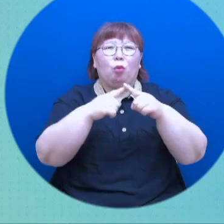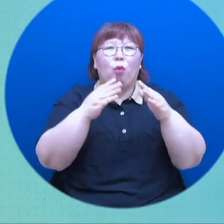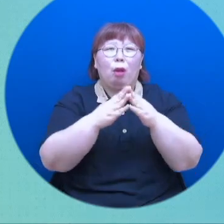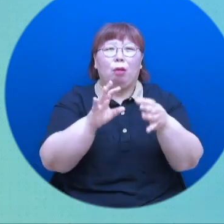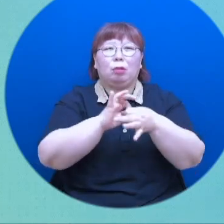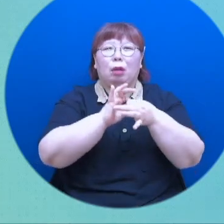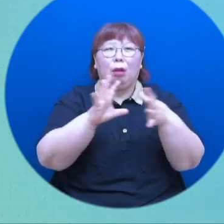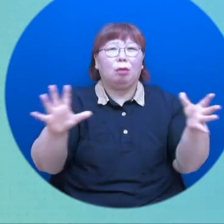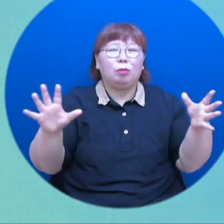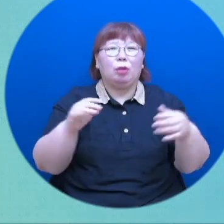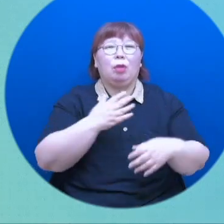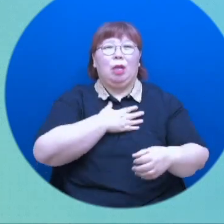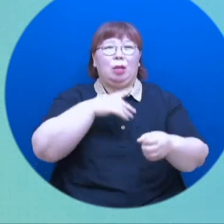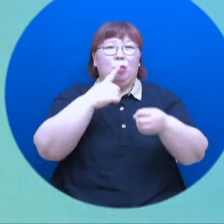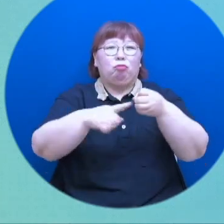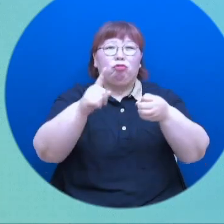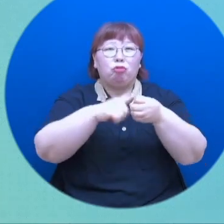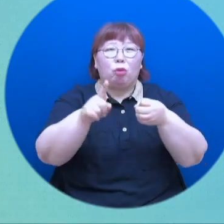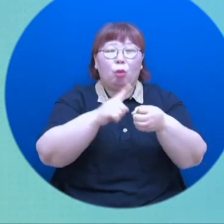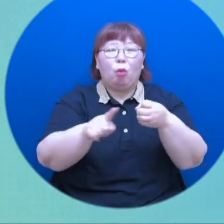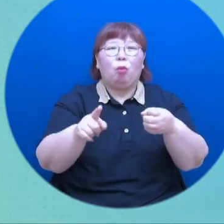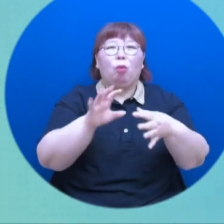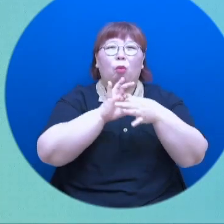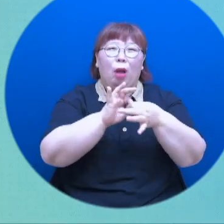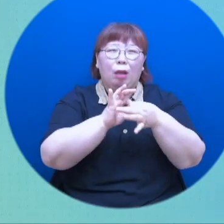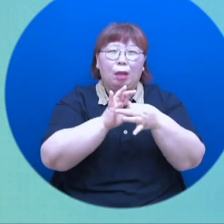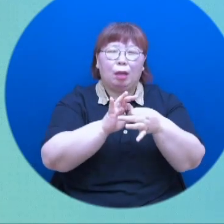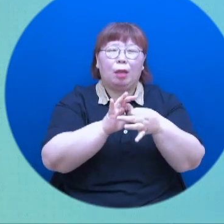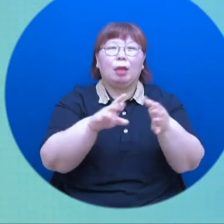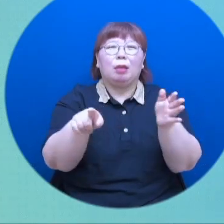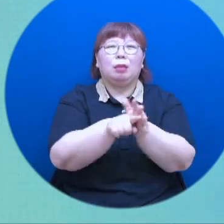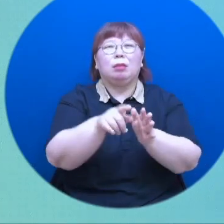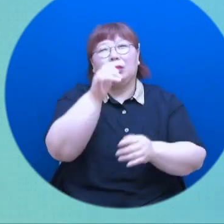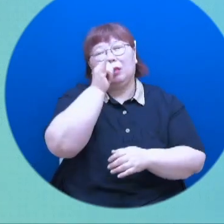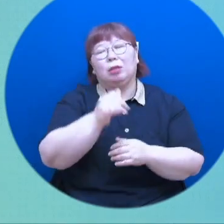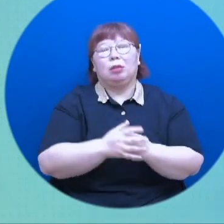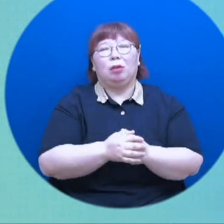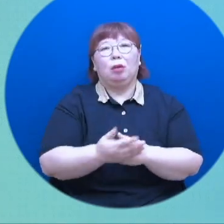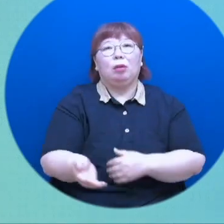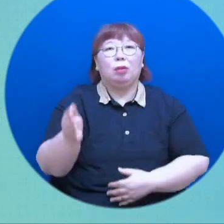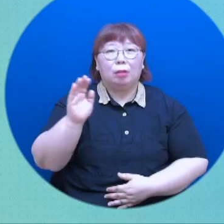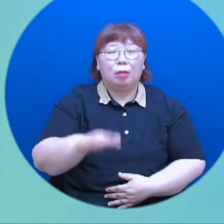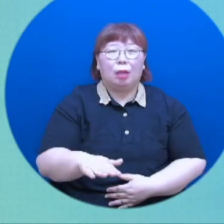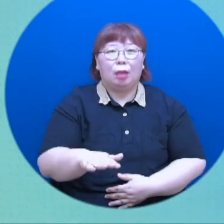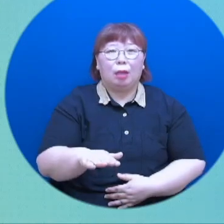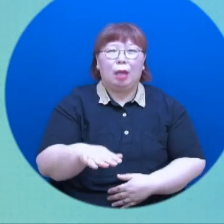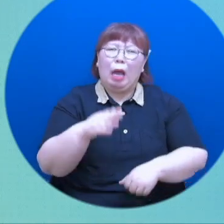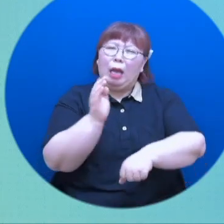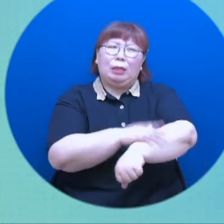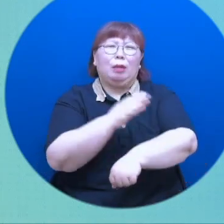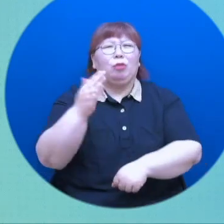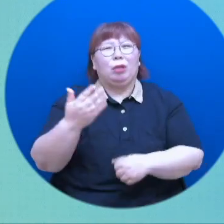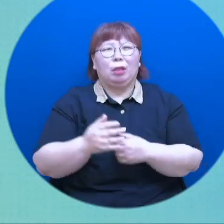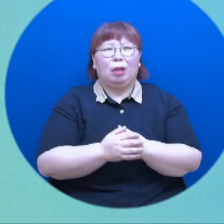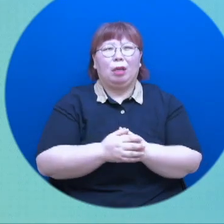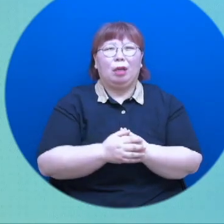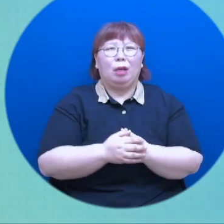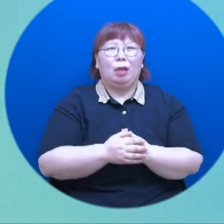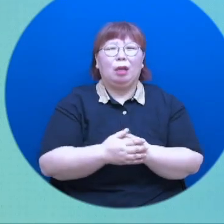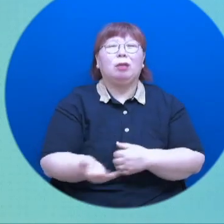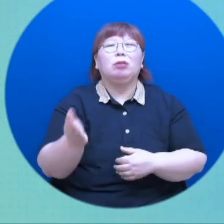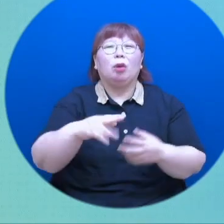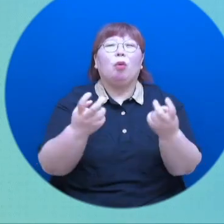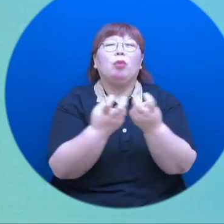집안이거든요. 대대로 독실한 불교 신자의 가정이거든요. 그런데 잘못 걸렸구나. 큰일 났다. 그런데